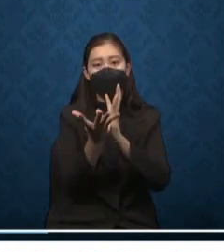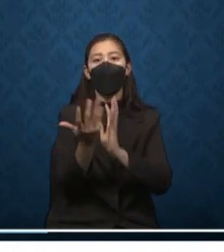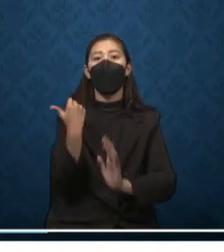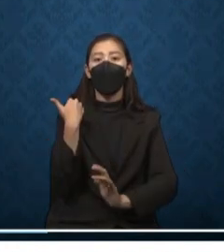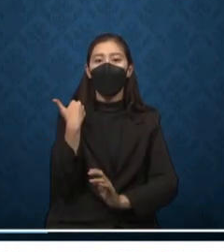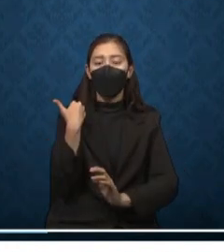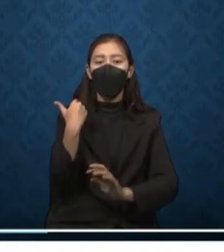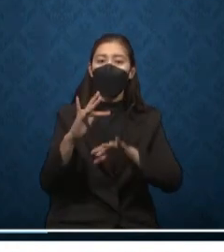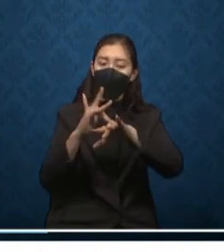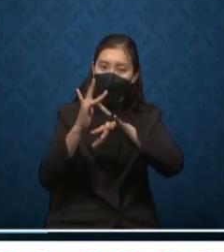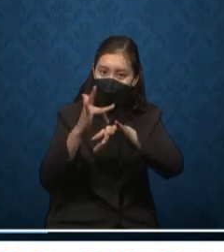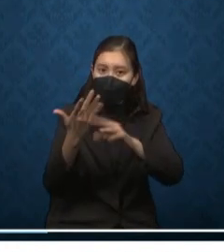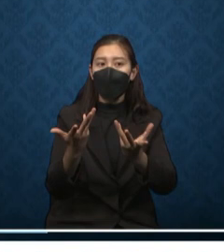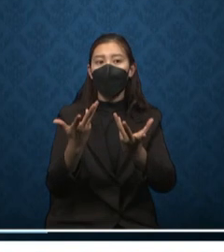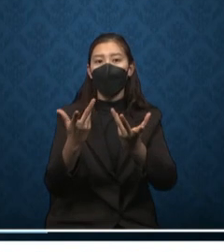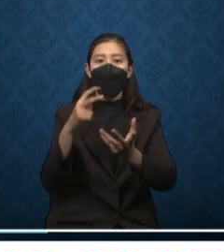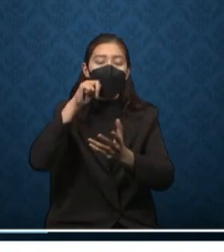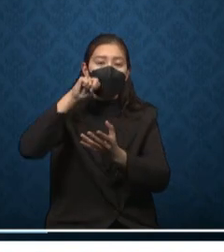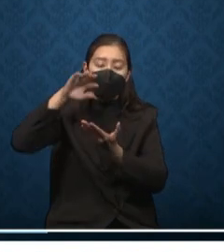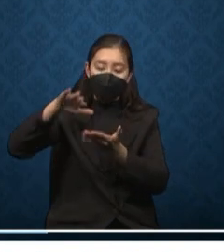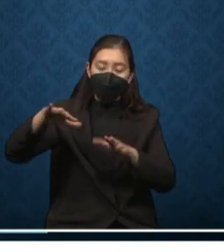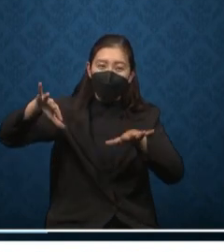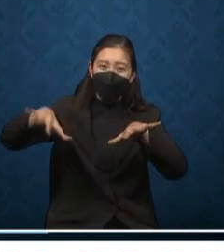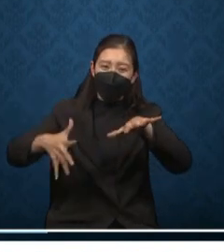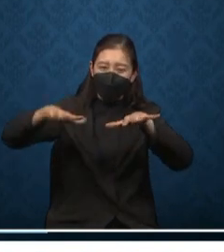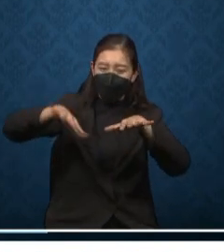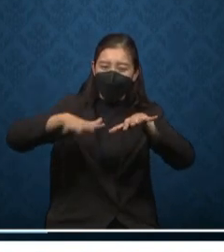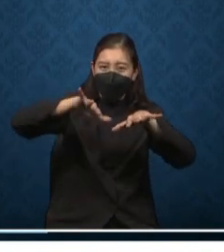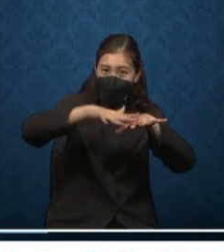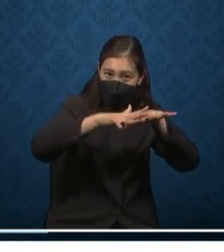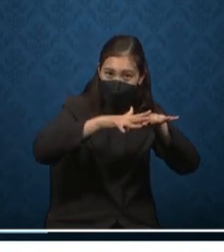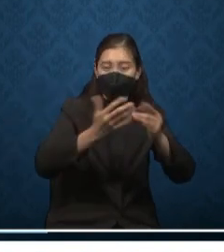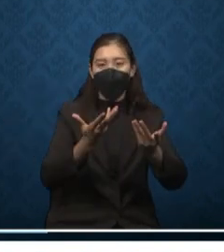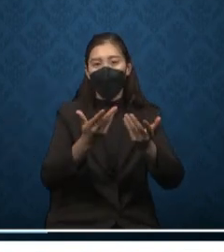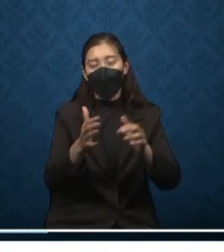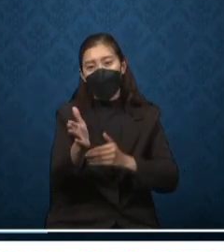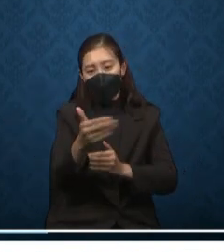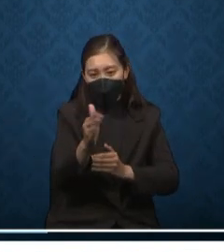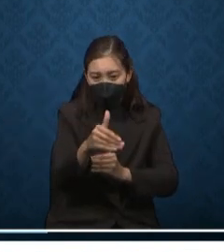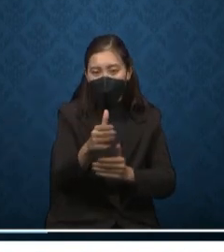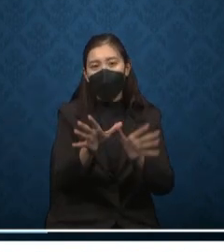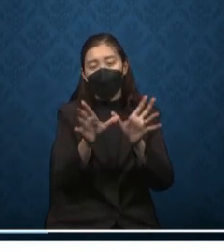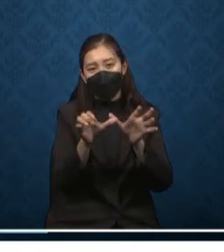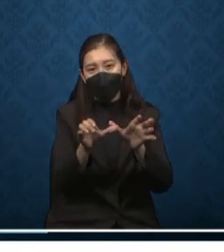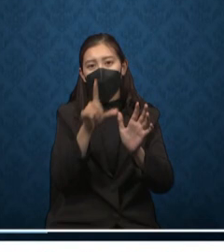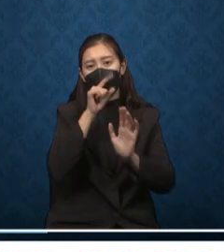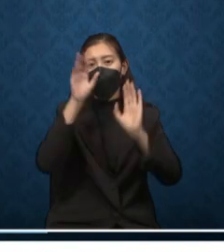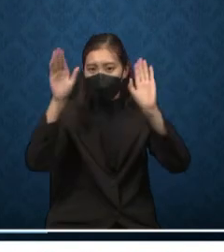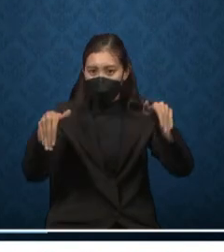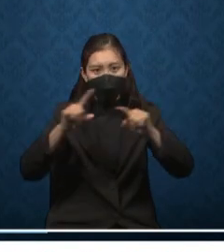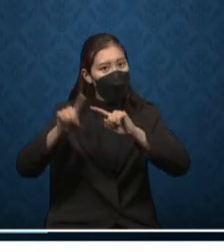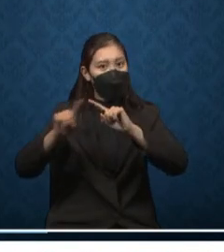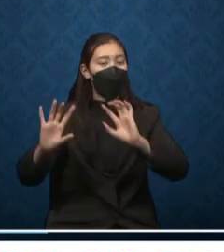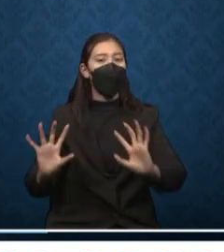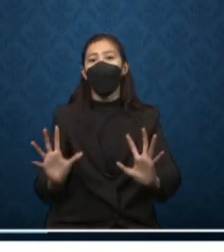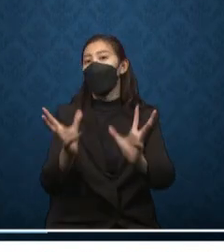รัพยากรทางประมงที่อนุบาลสัตว์เลี้ยงสัตว์น้ำสัตว์ป่าแล้วก็สัตว์ปีกของเหล่านี้เป็นเรื่องที่